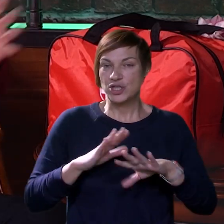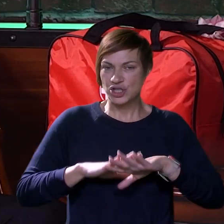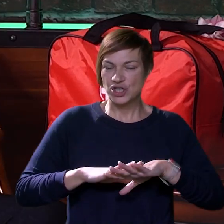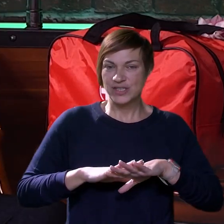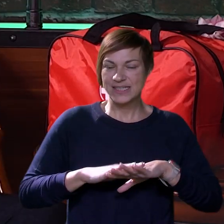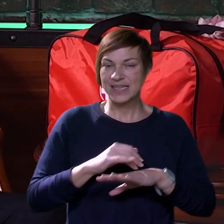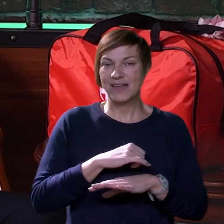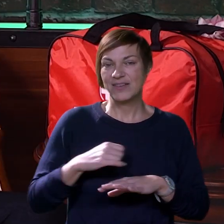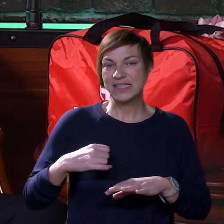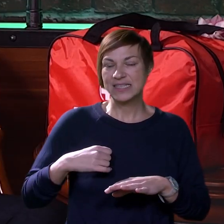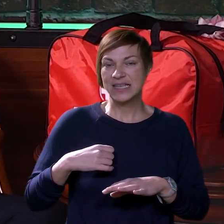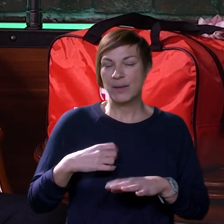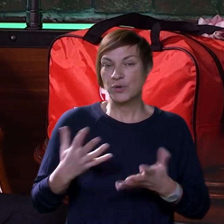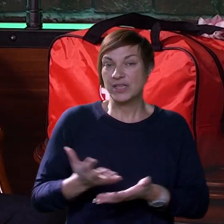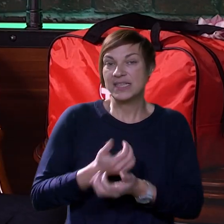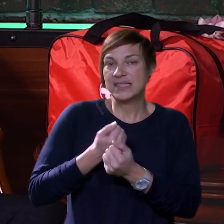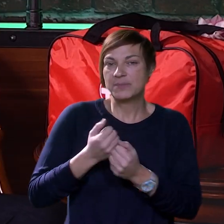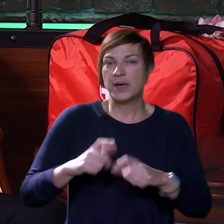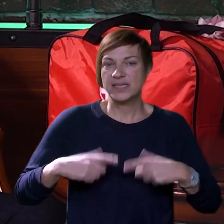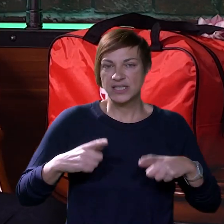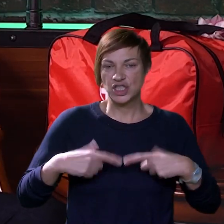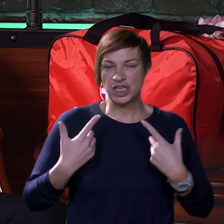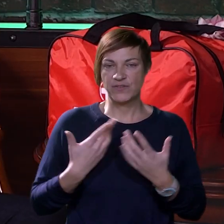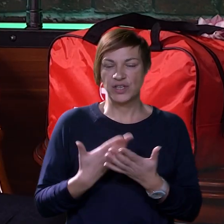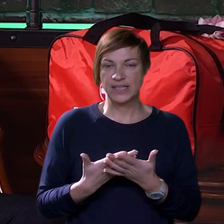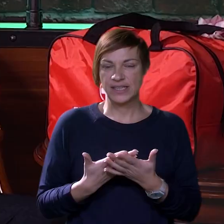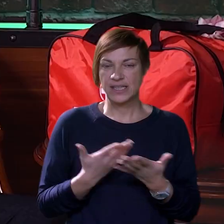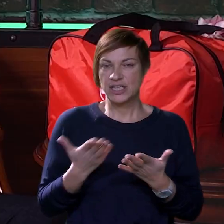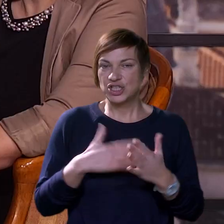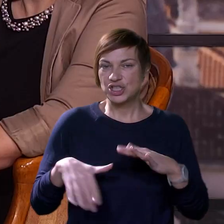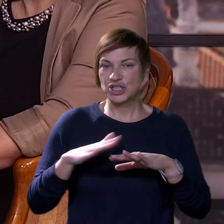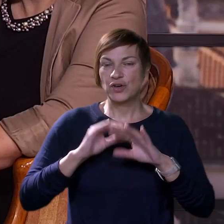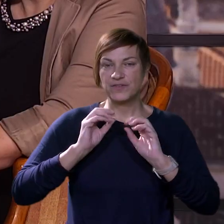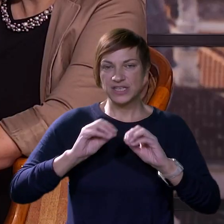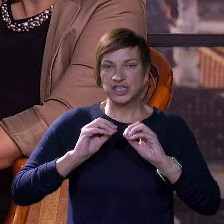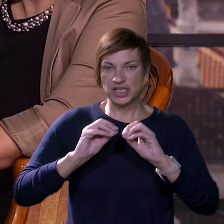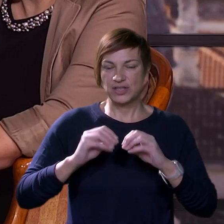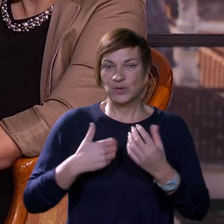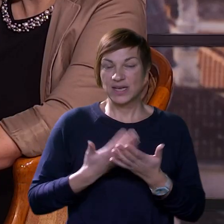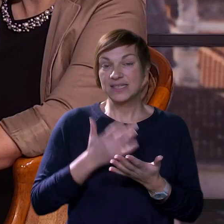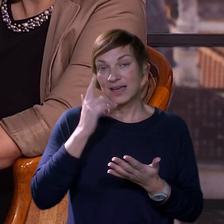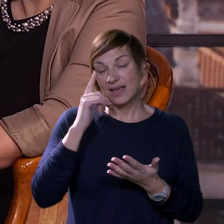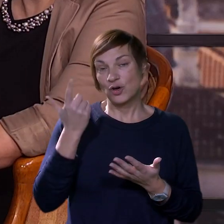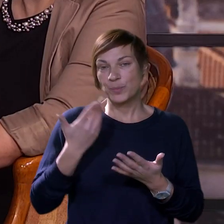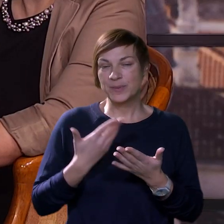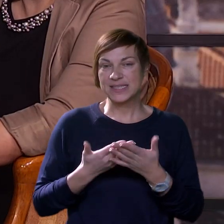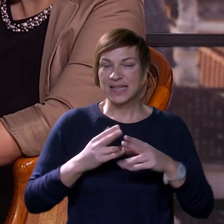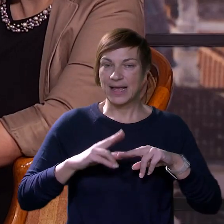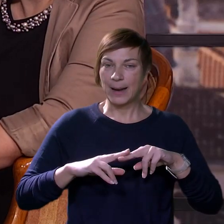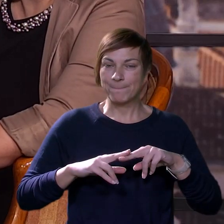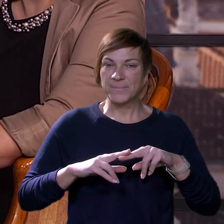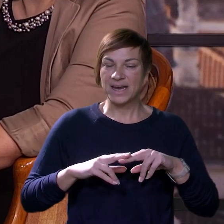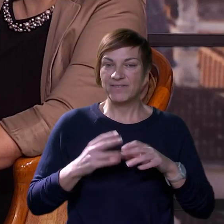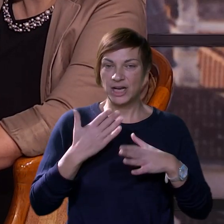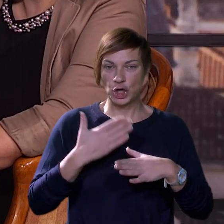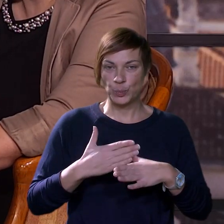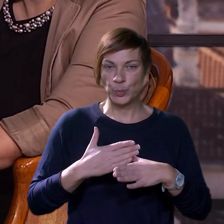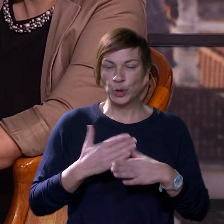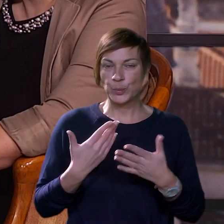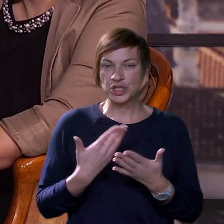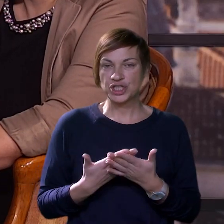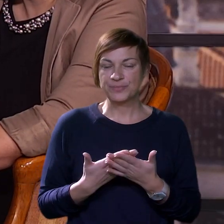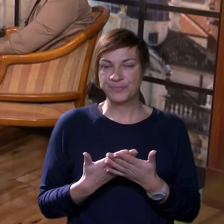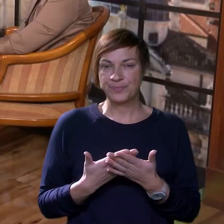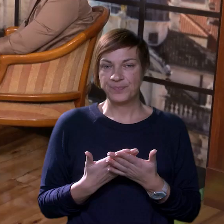što staviti, samo da se spasi ljudski život. I što više edukacije kako bi znali edukacija, i pravilno samo edukacija, pomoć. Tako